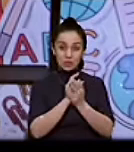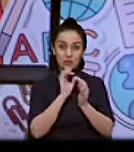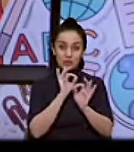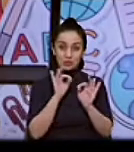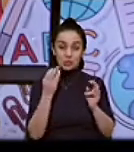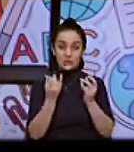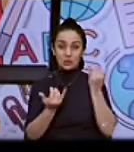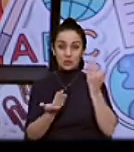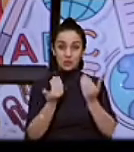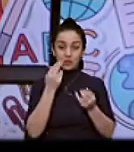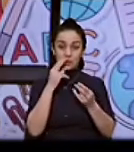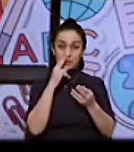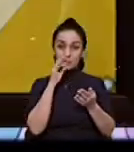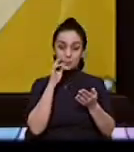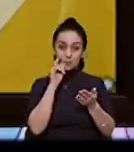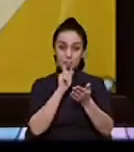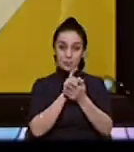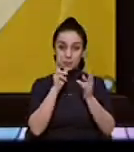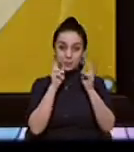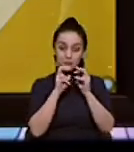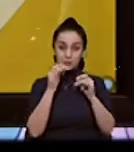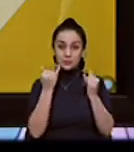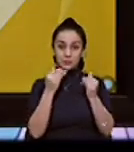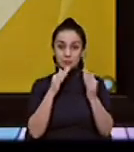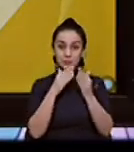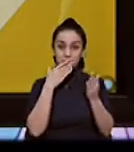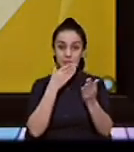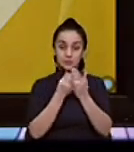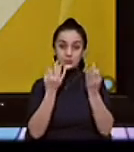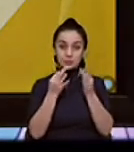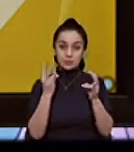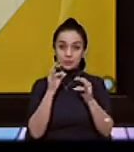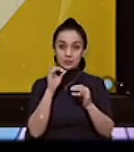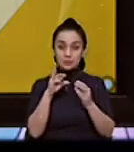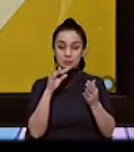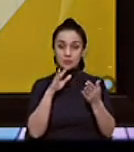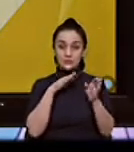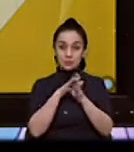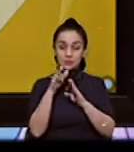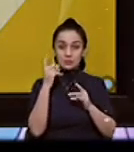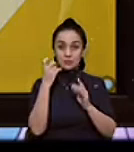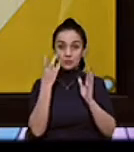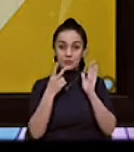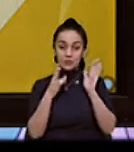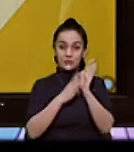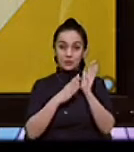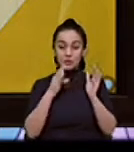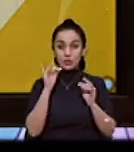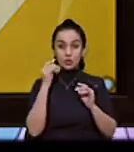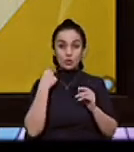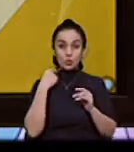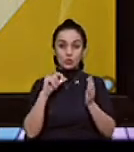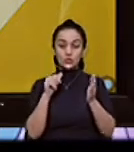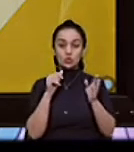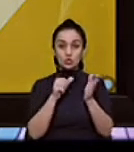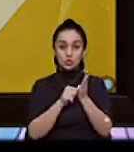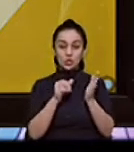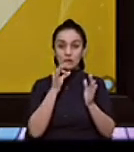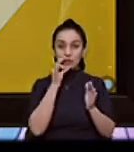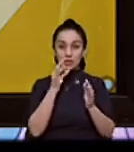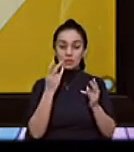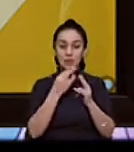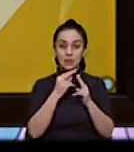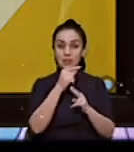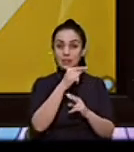Замечательно, давайте проверять. Дома самостоятельно должны были выполнить на странице 129 номер 6.